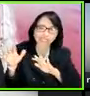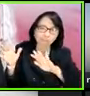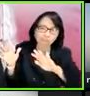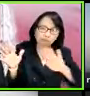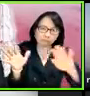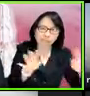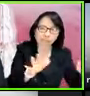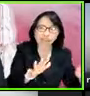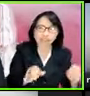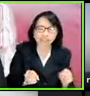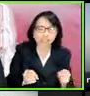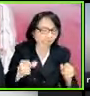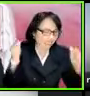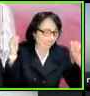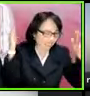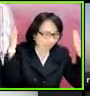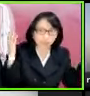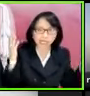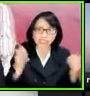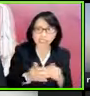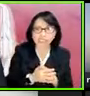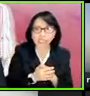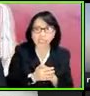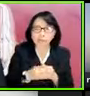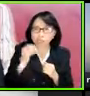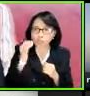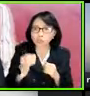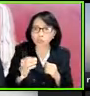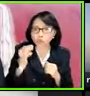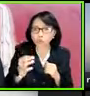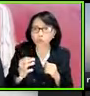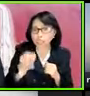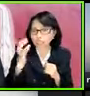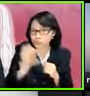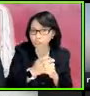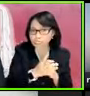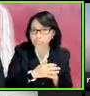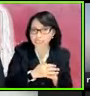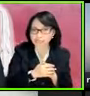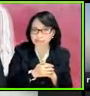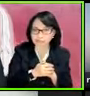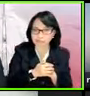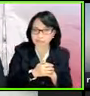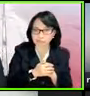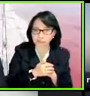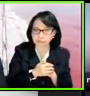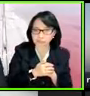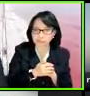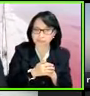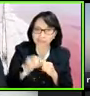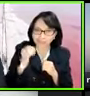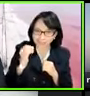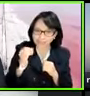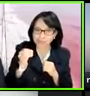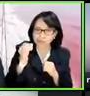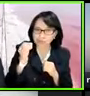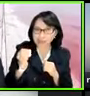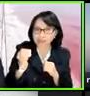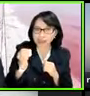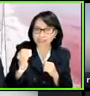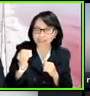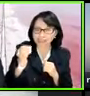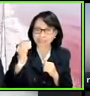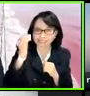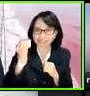kita tidak bermegah tentang siapa diri kita menurut ukuran dunia ini kita